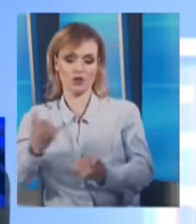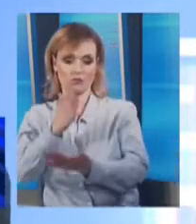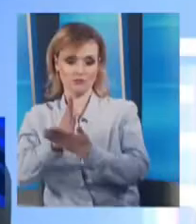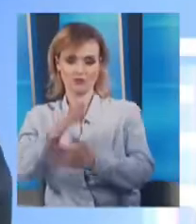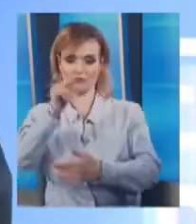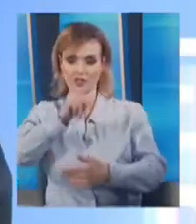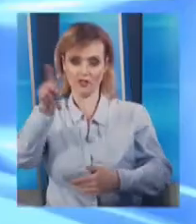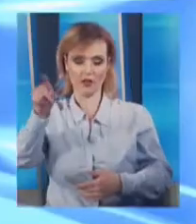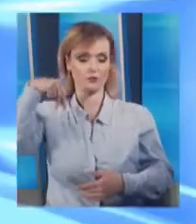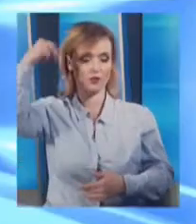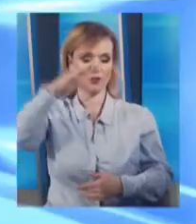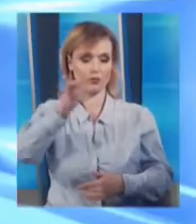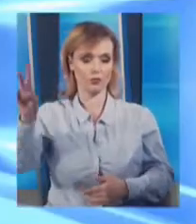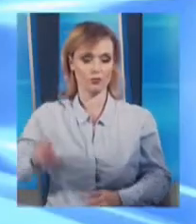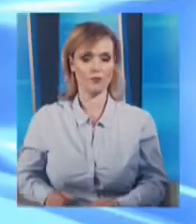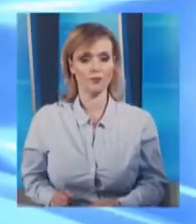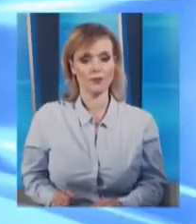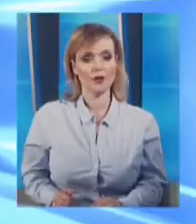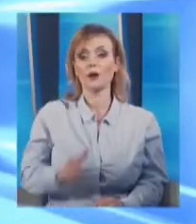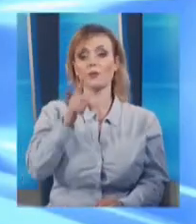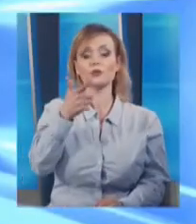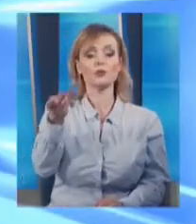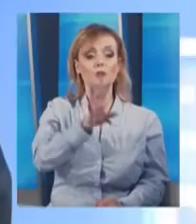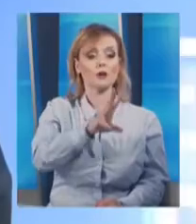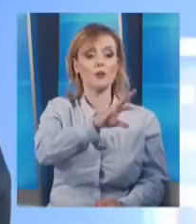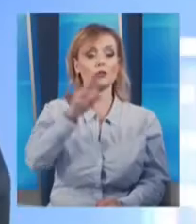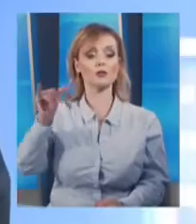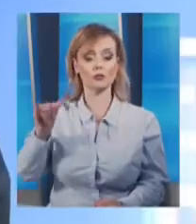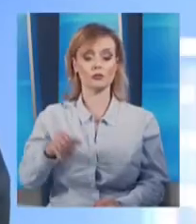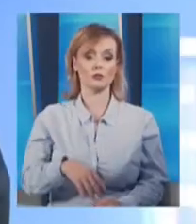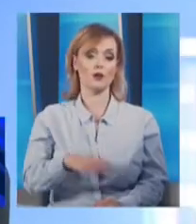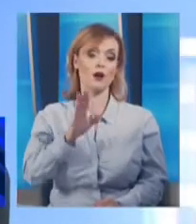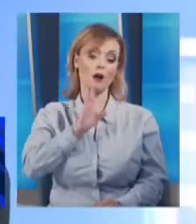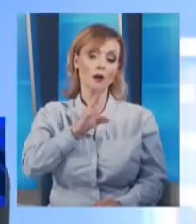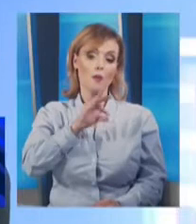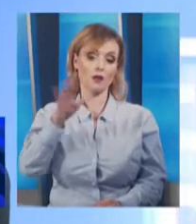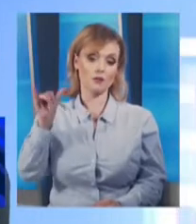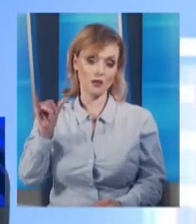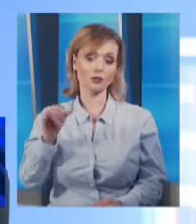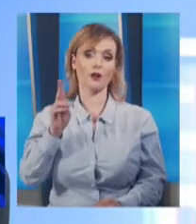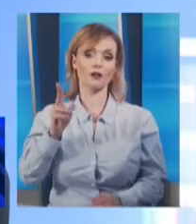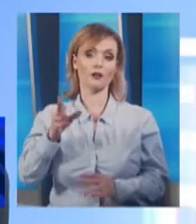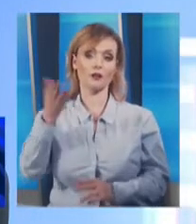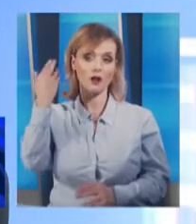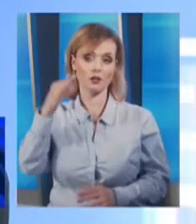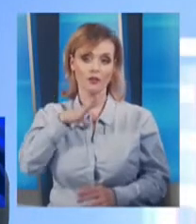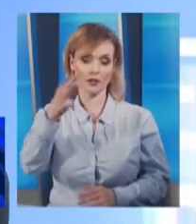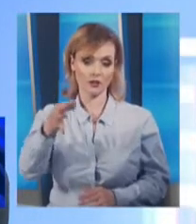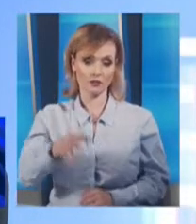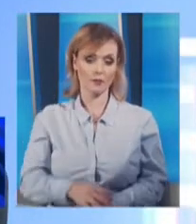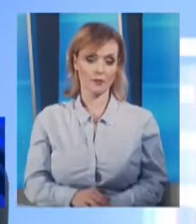Dodon. De ce nu a venit doamna Sandu astăzi? Doamna Sandu, așa cum am spus și altă dată, pentru doamna